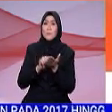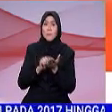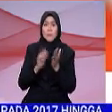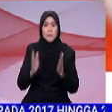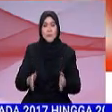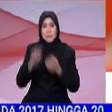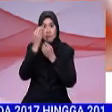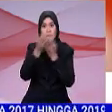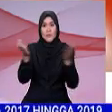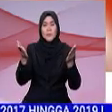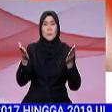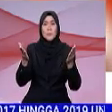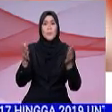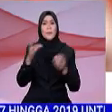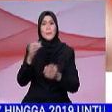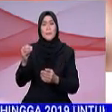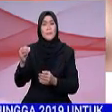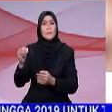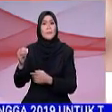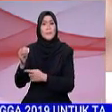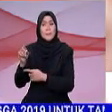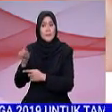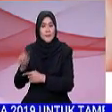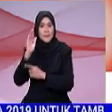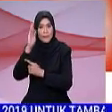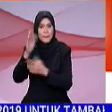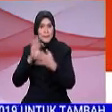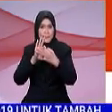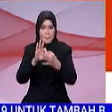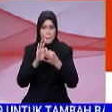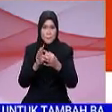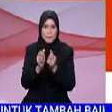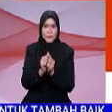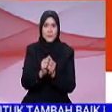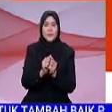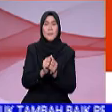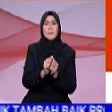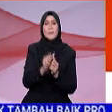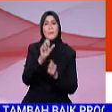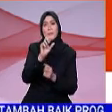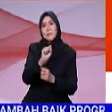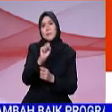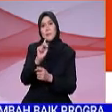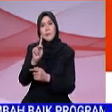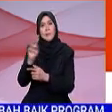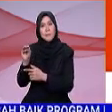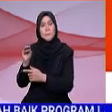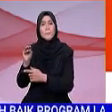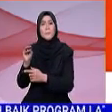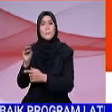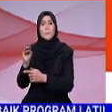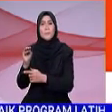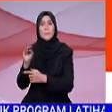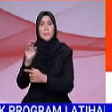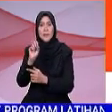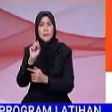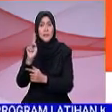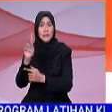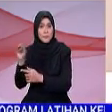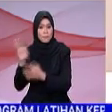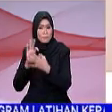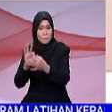ini, Dedah SSC Lukas lagi, pihaknya akan bekerjasama dengan pihak Suruhanjaya Komunikasi dan Multimedia Malaysia